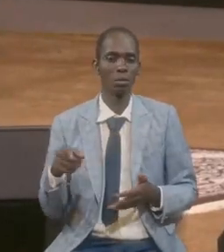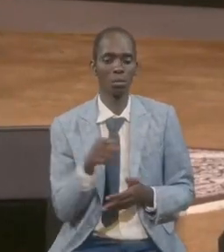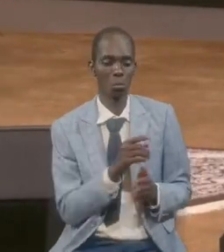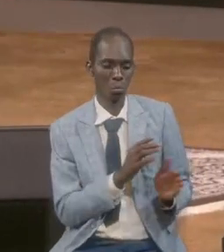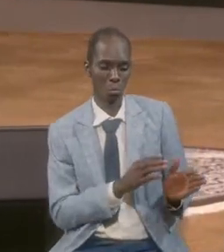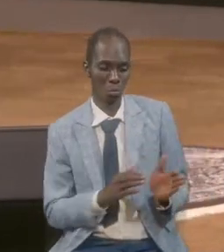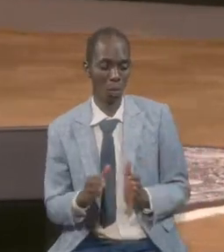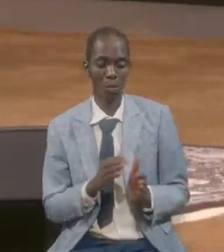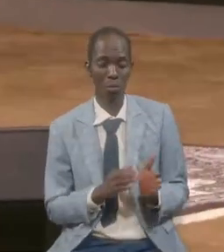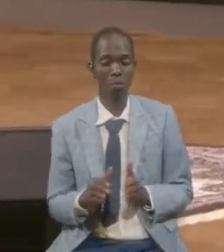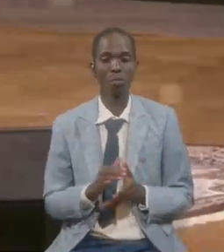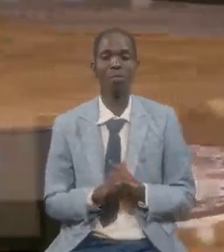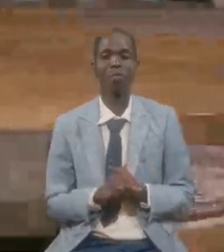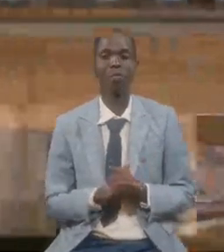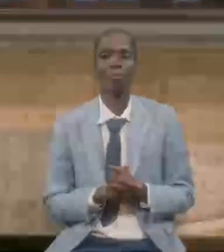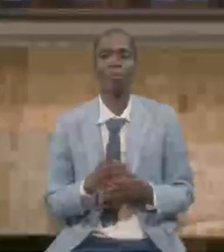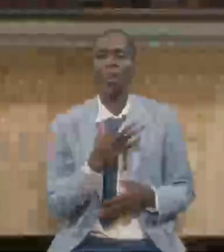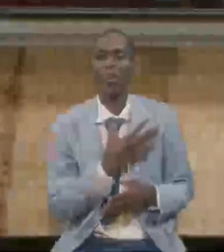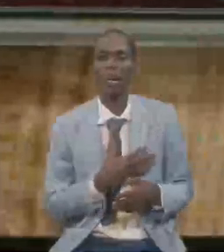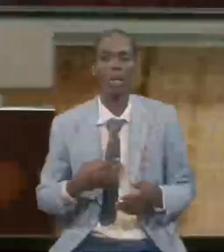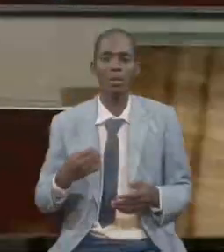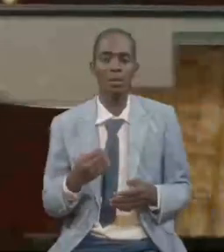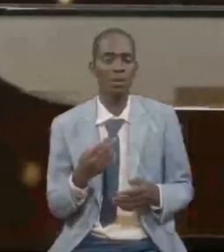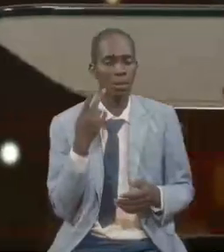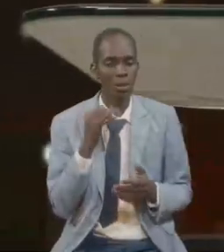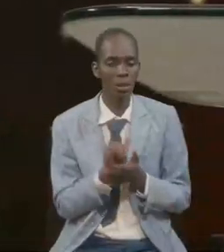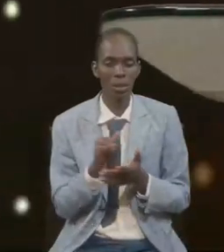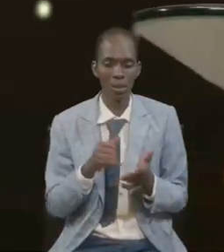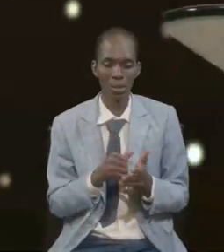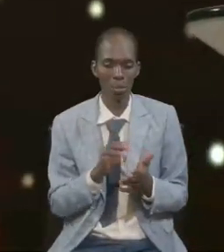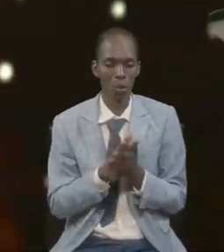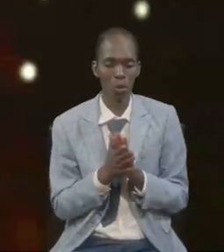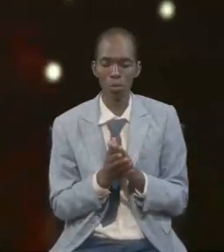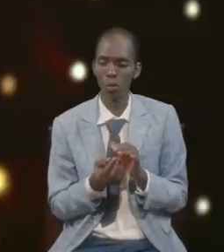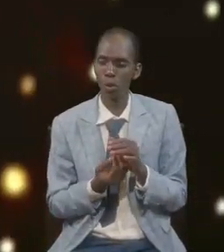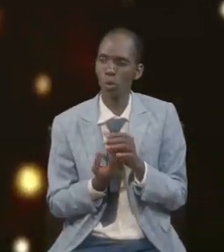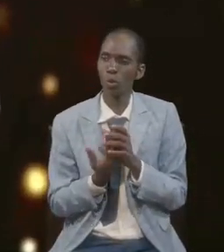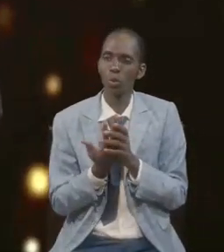Il emmagasine ça là-bas. Et la chose croisse et